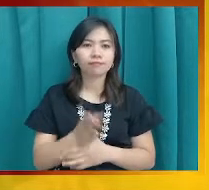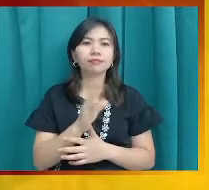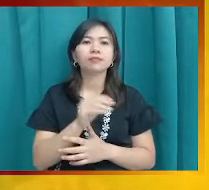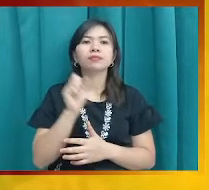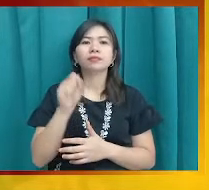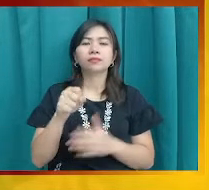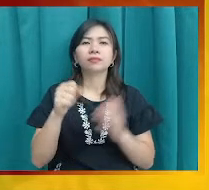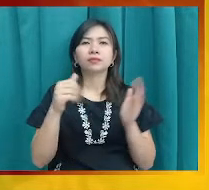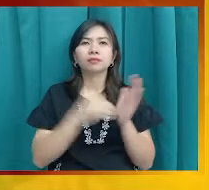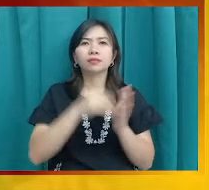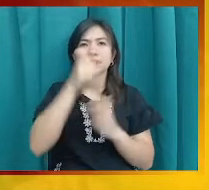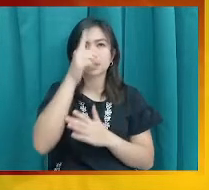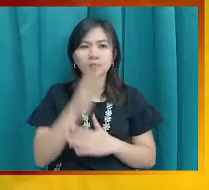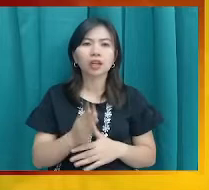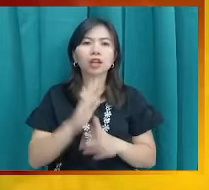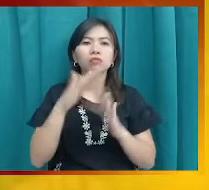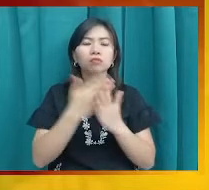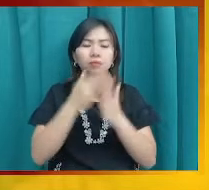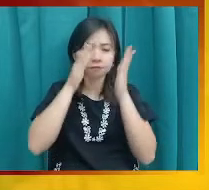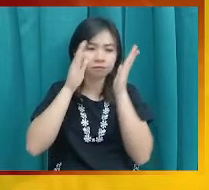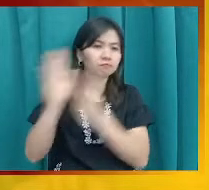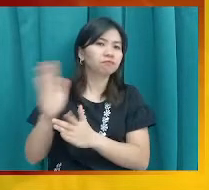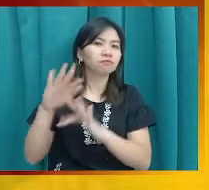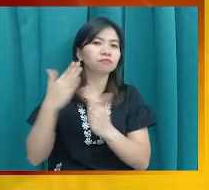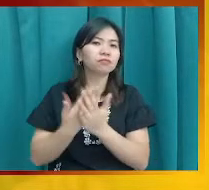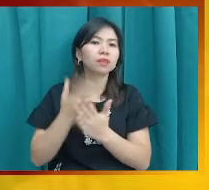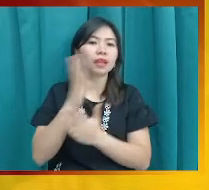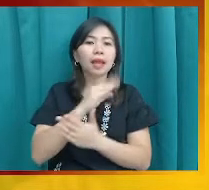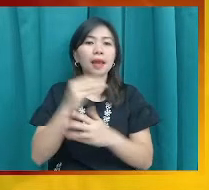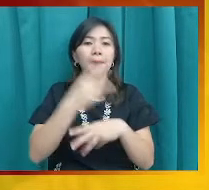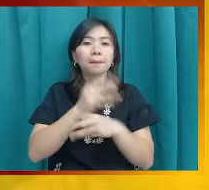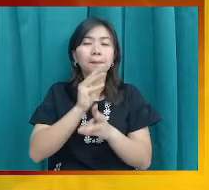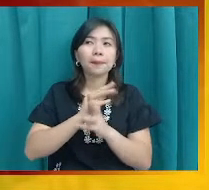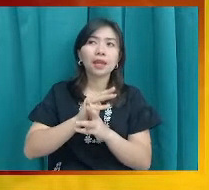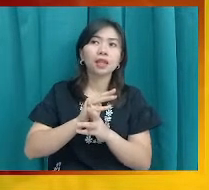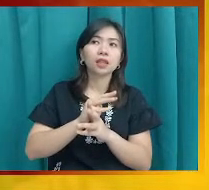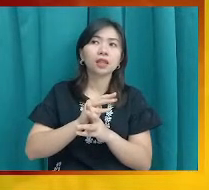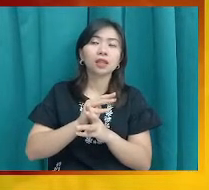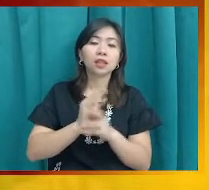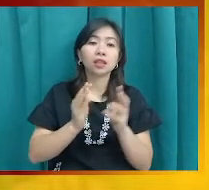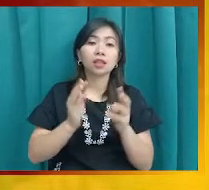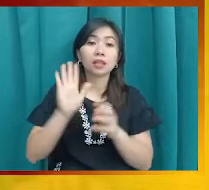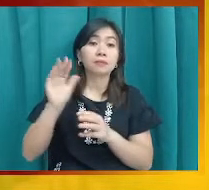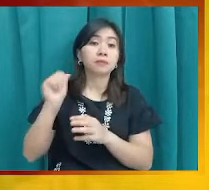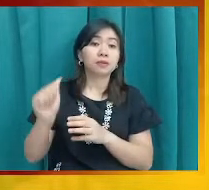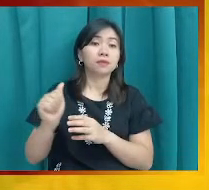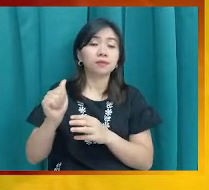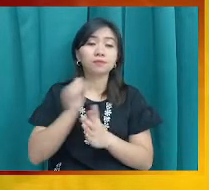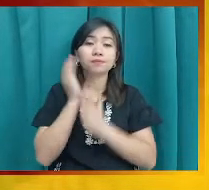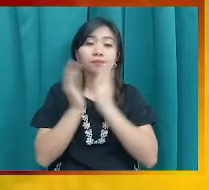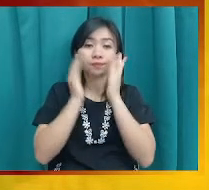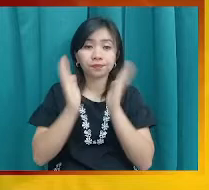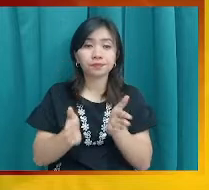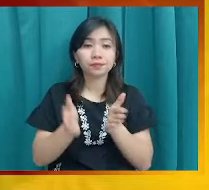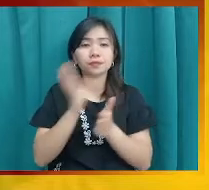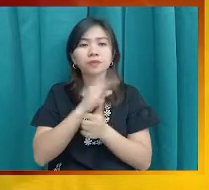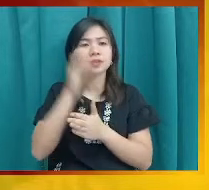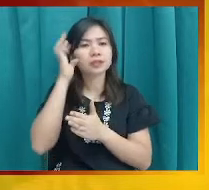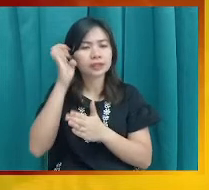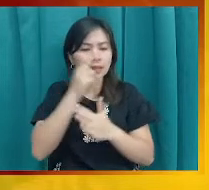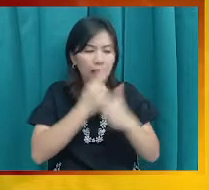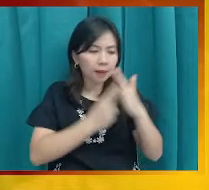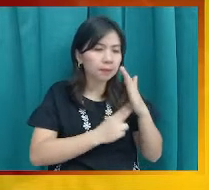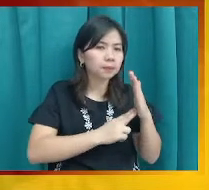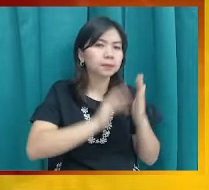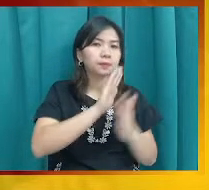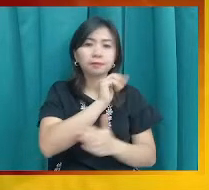ng Panginoon. He made himself servant unto men. Nagpakababa siya. He humbled himself. Kaya 'yun